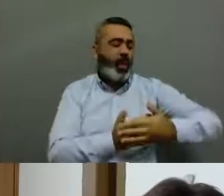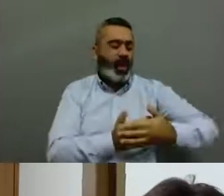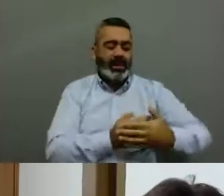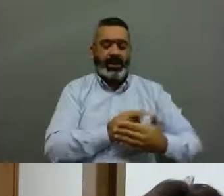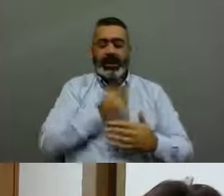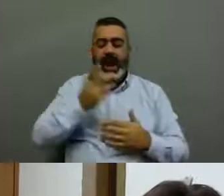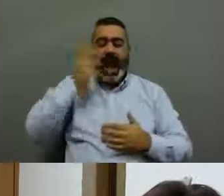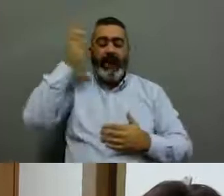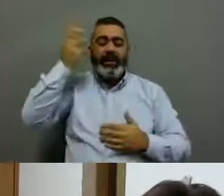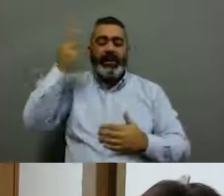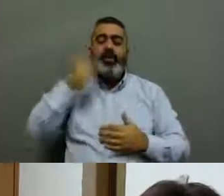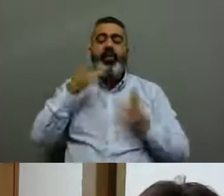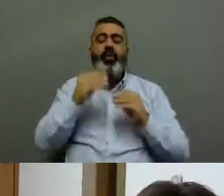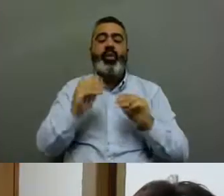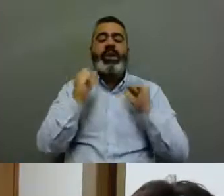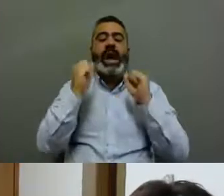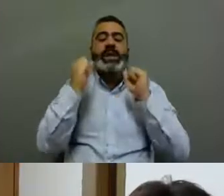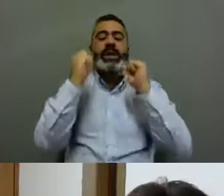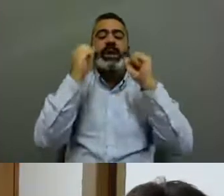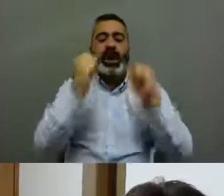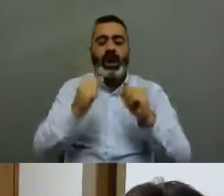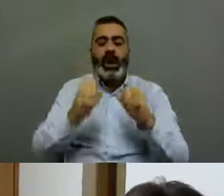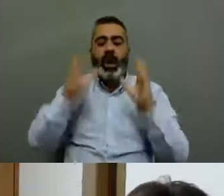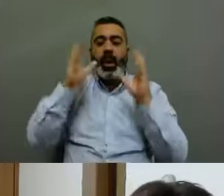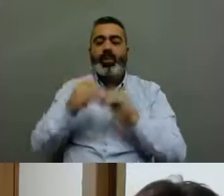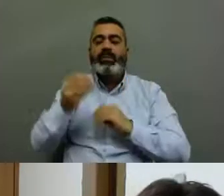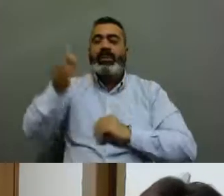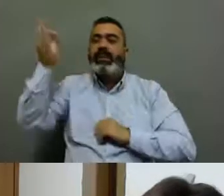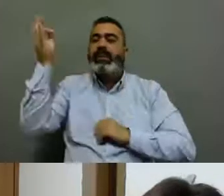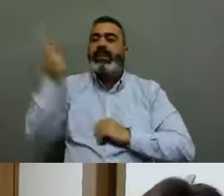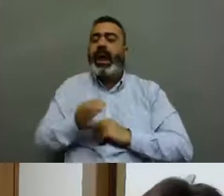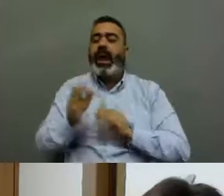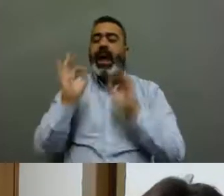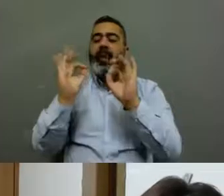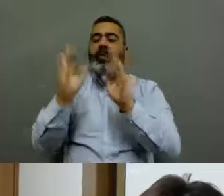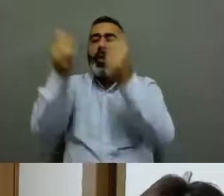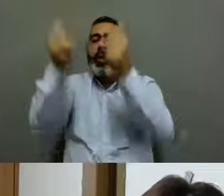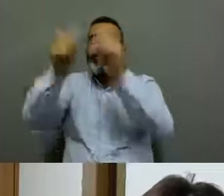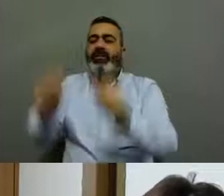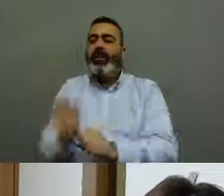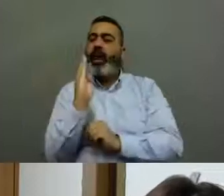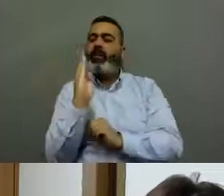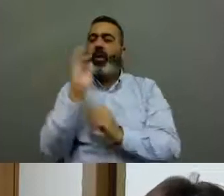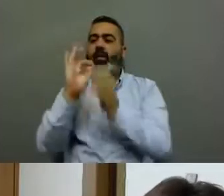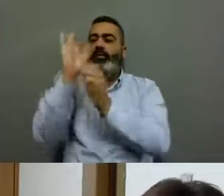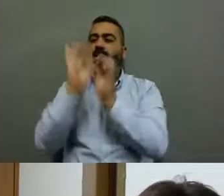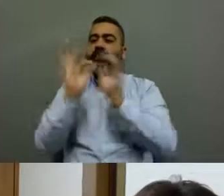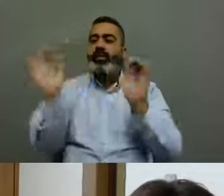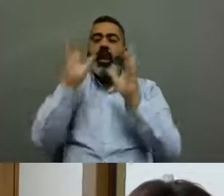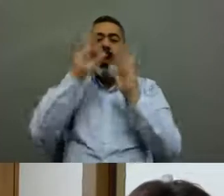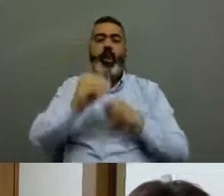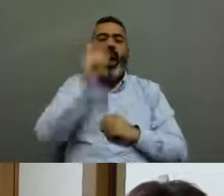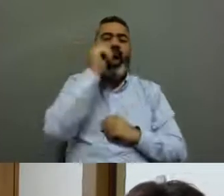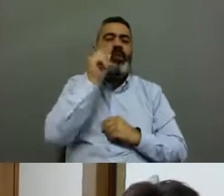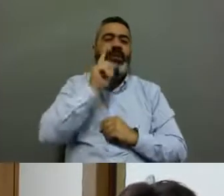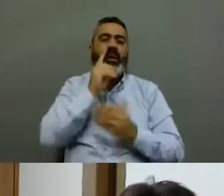επιστημονικού ρατσισμού, στον τομέα της εξειδανικευμένης κανονικότητας, στον τομέα των έμφυλων